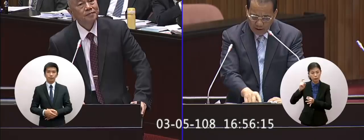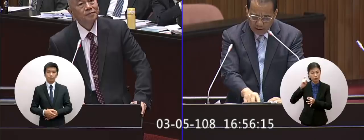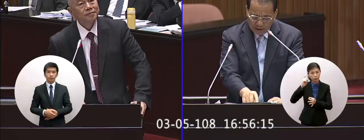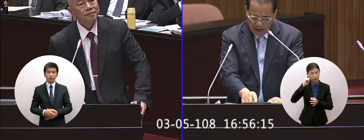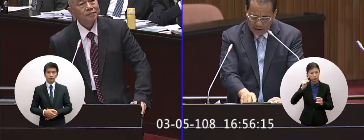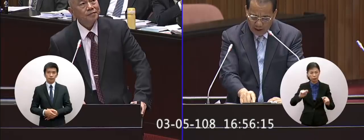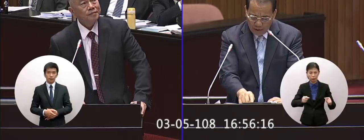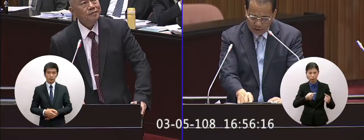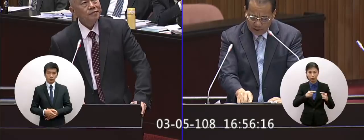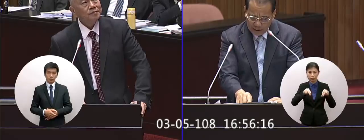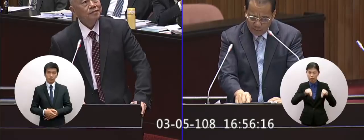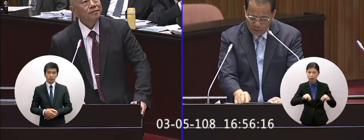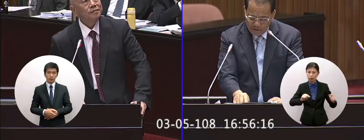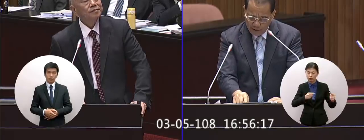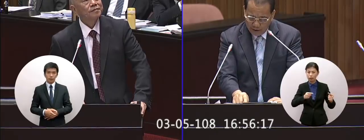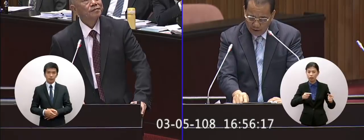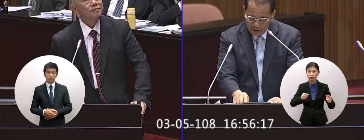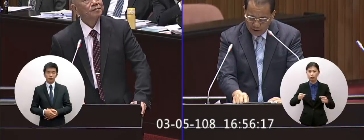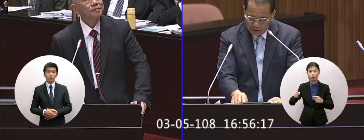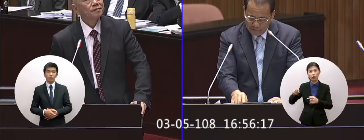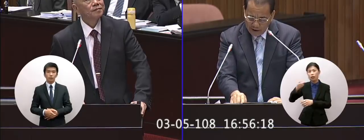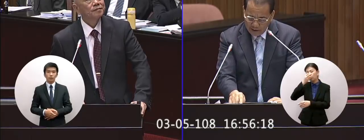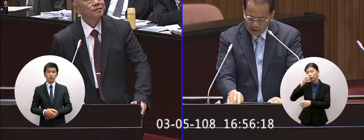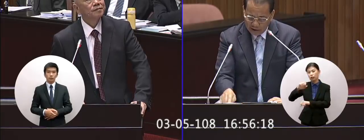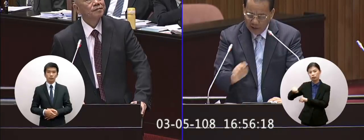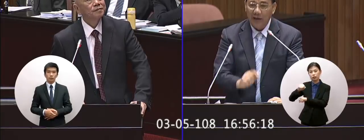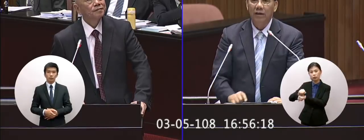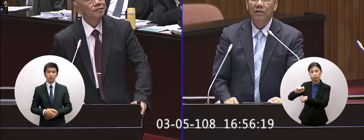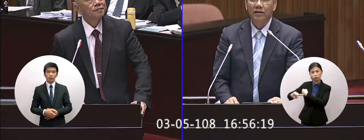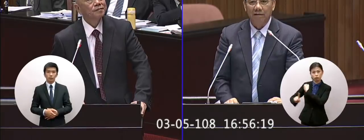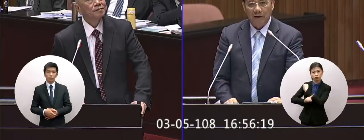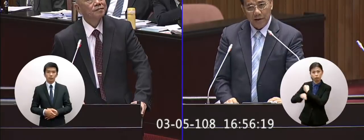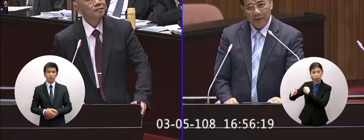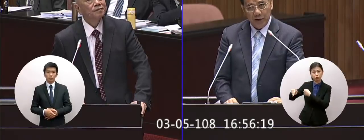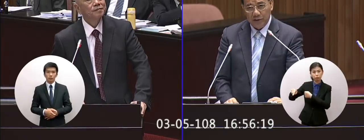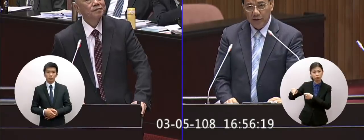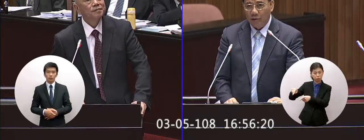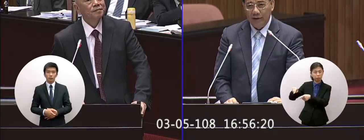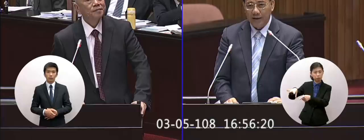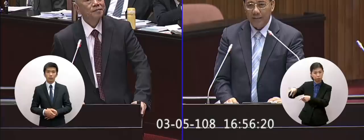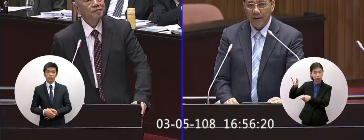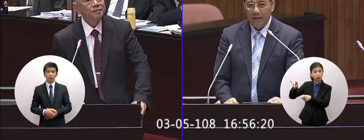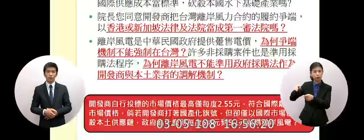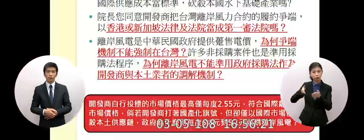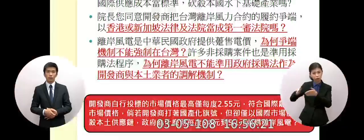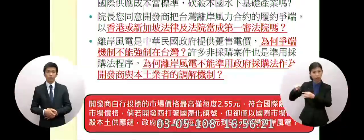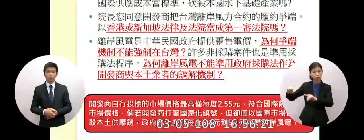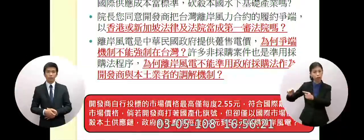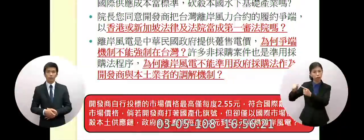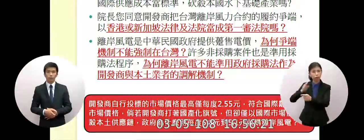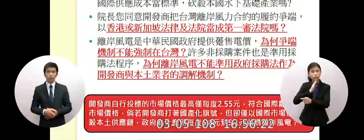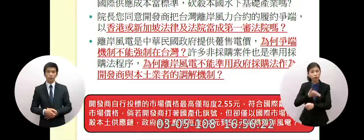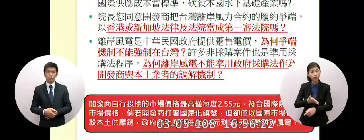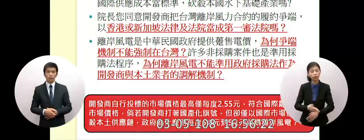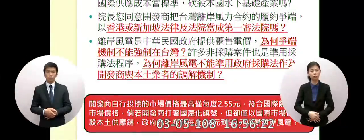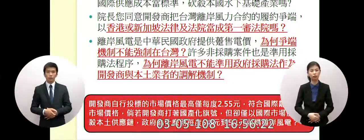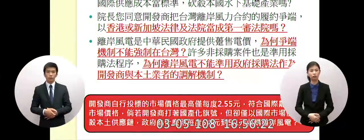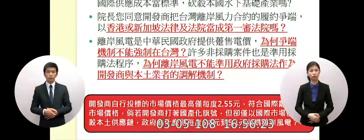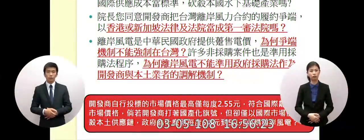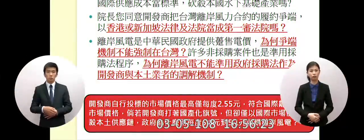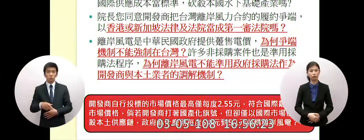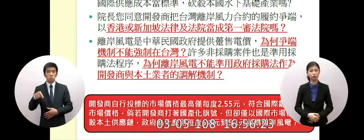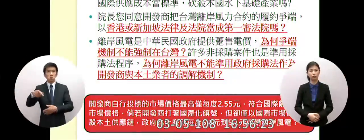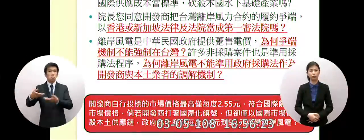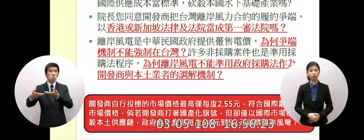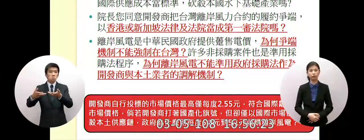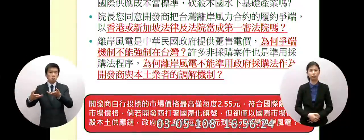争端，以香港或新加坡法律以及法院当成第一审的法院吗？你同意这样吗？ 我因为这